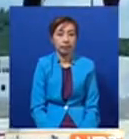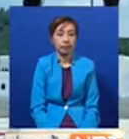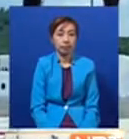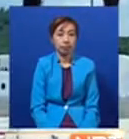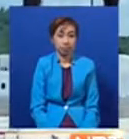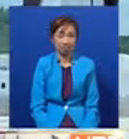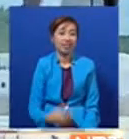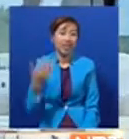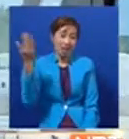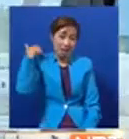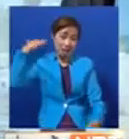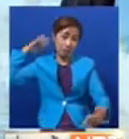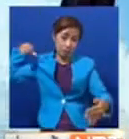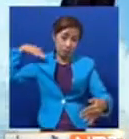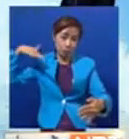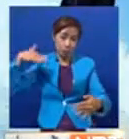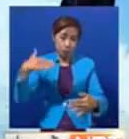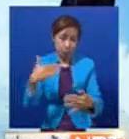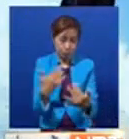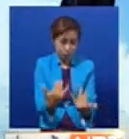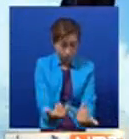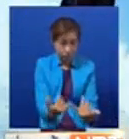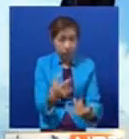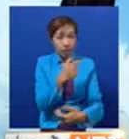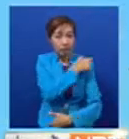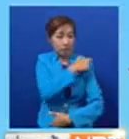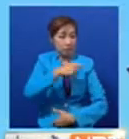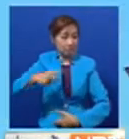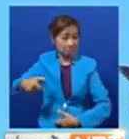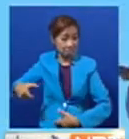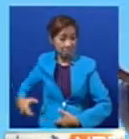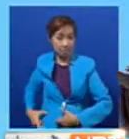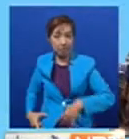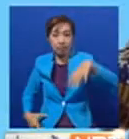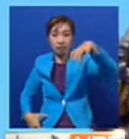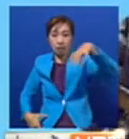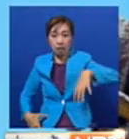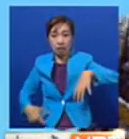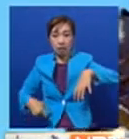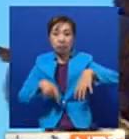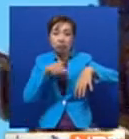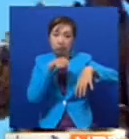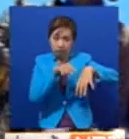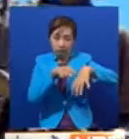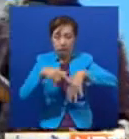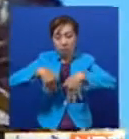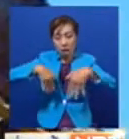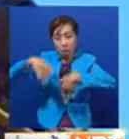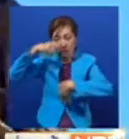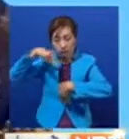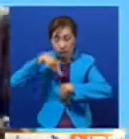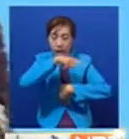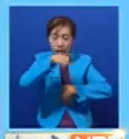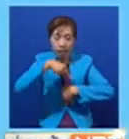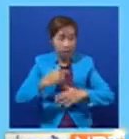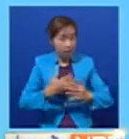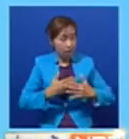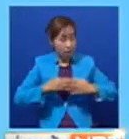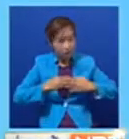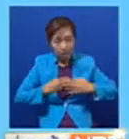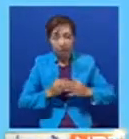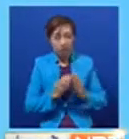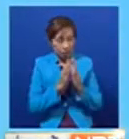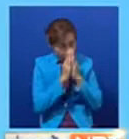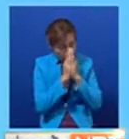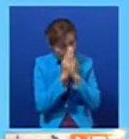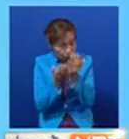จากอดีตจนถึงปัจจุบันสถาบันพระมหากษัตริย์นับเป็นสถาบันสูงสุดที่ประชาชนชาวไทยให้ความเคารพและเทิดทูน